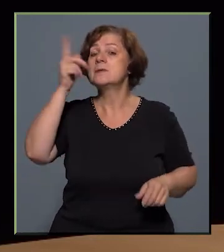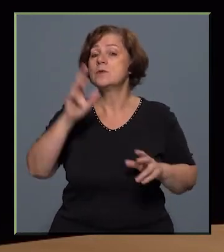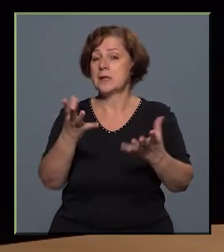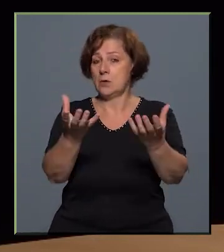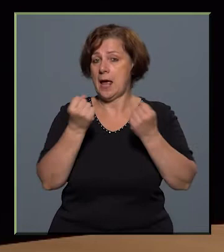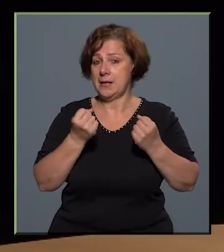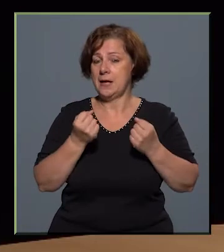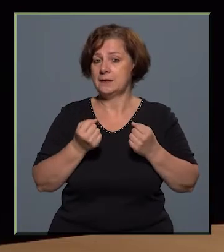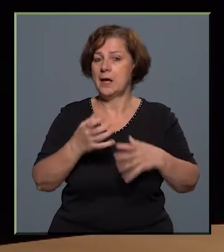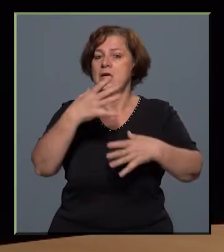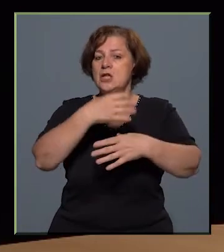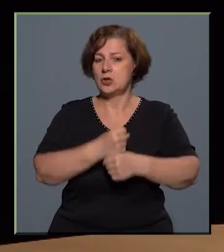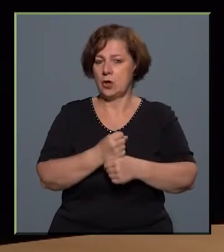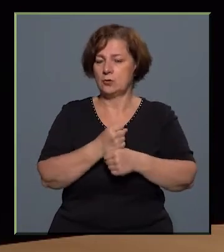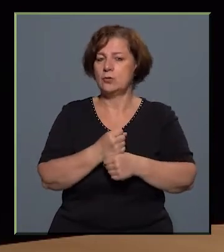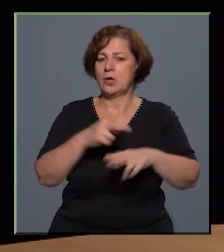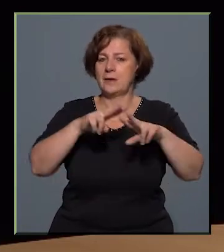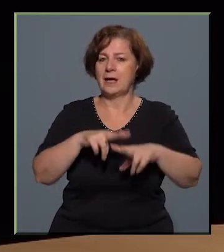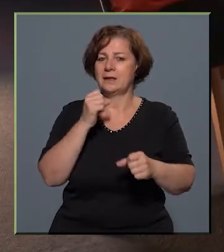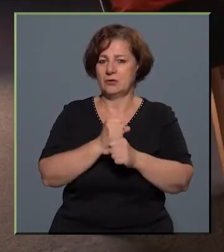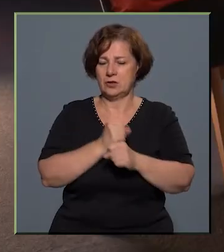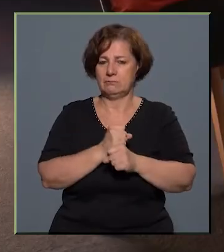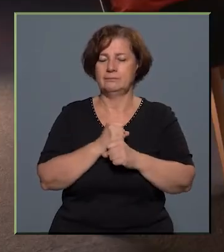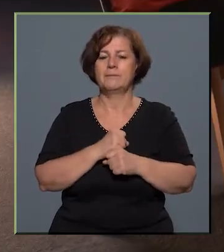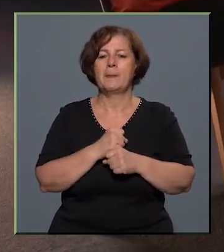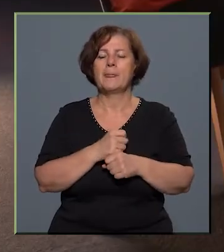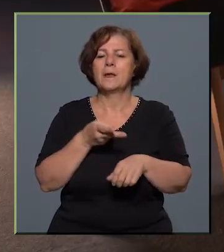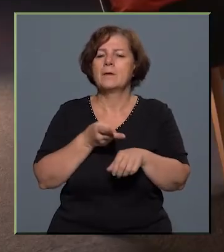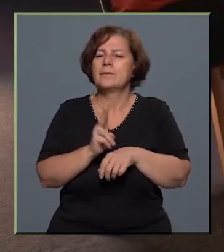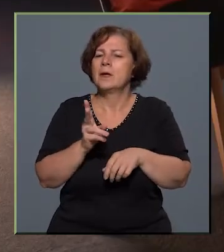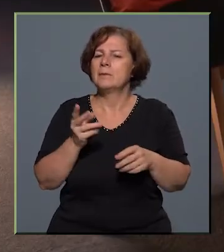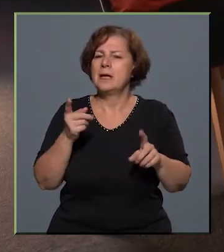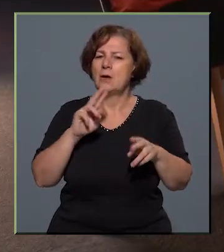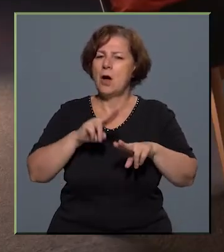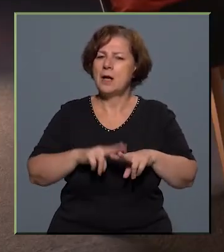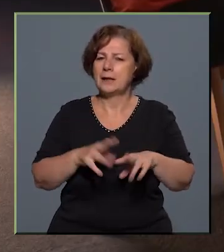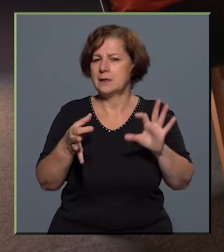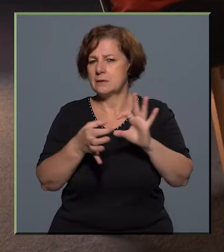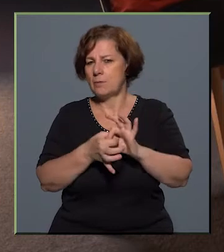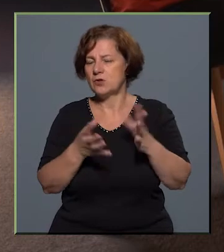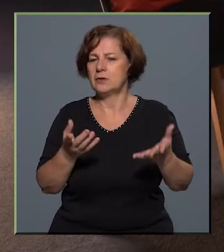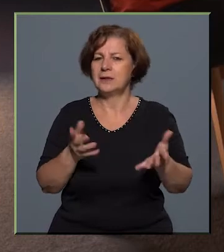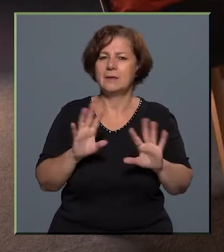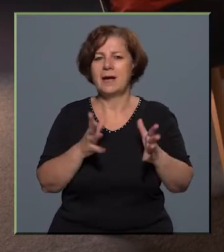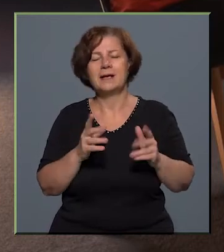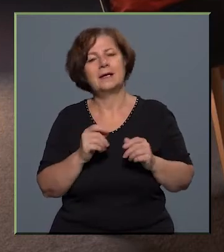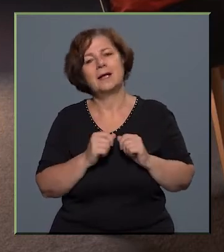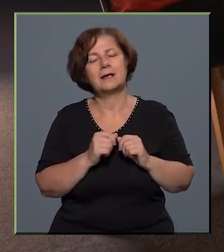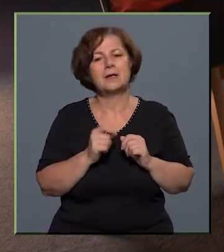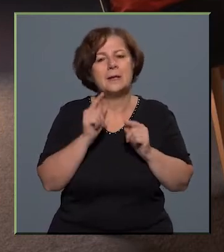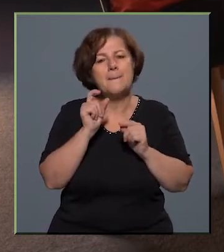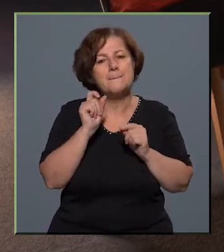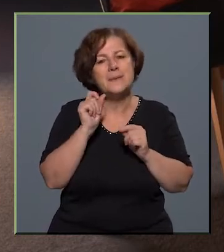arra, hogy elnyerte, és tartósan tartja a rendet. Itt még a rendhez tartozik, bár ennél talán